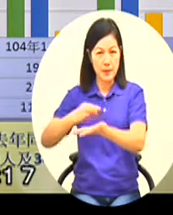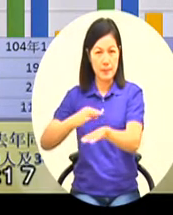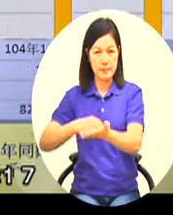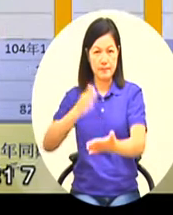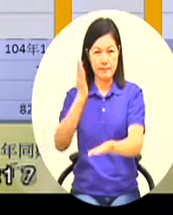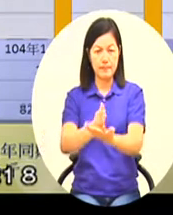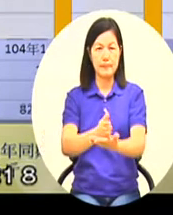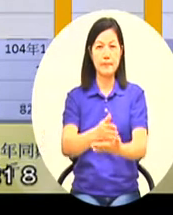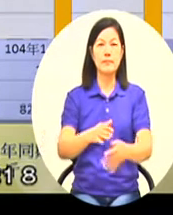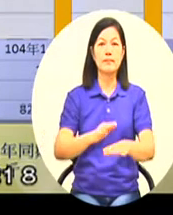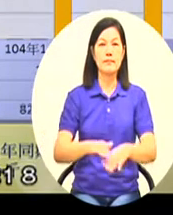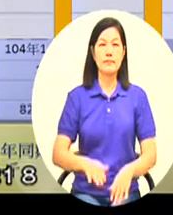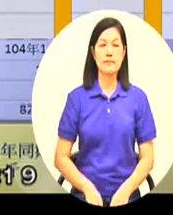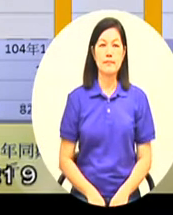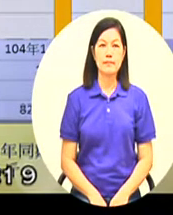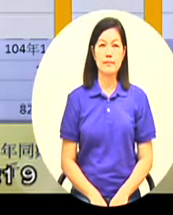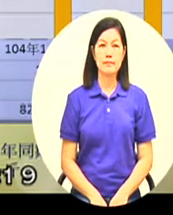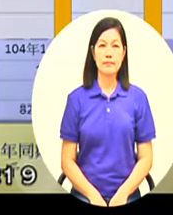下来